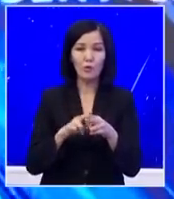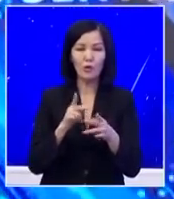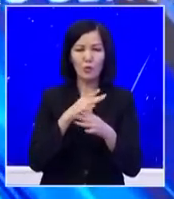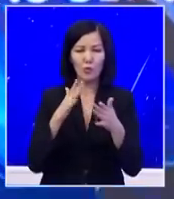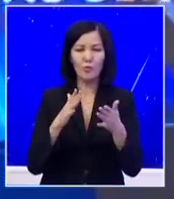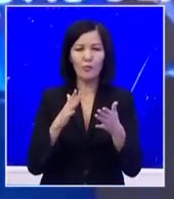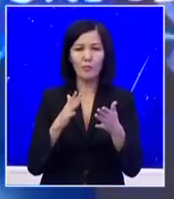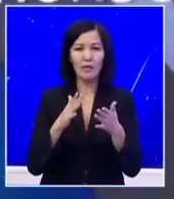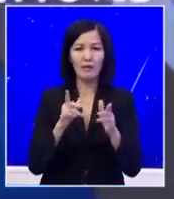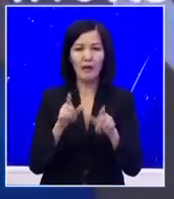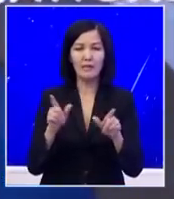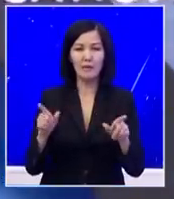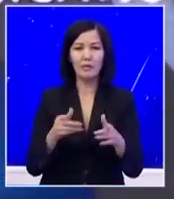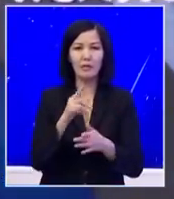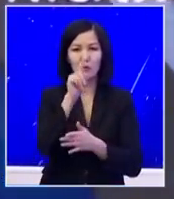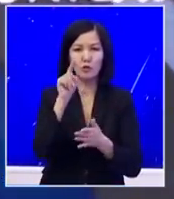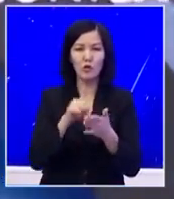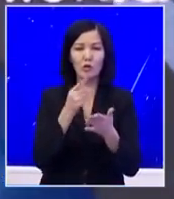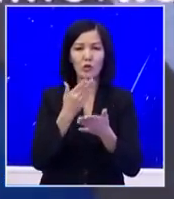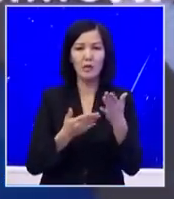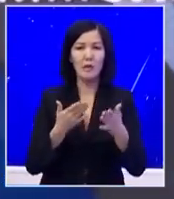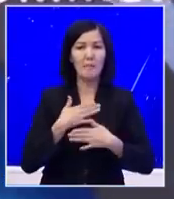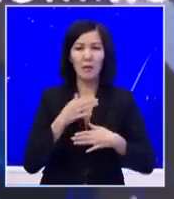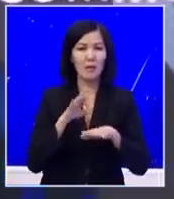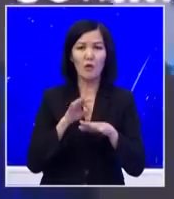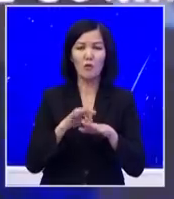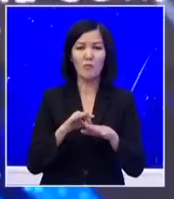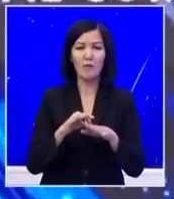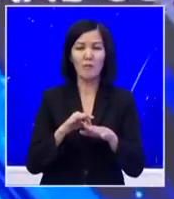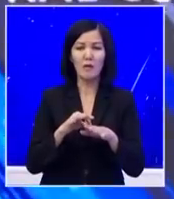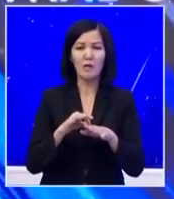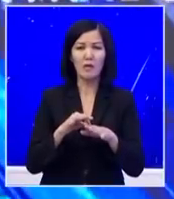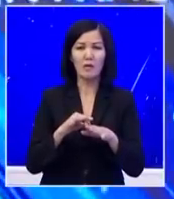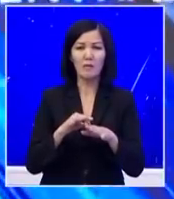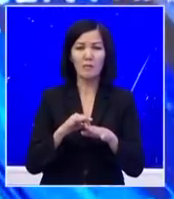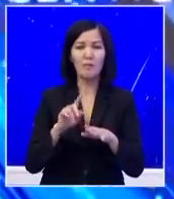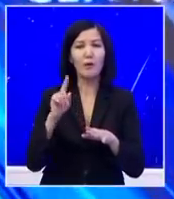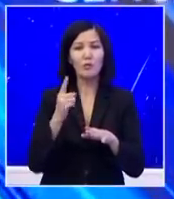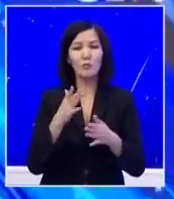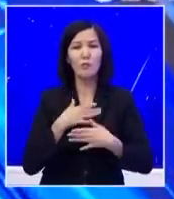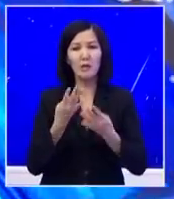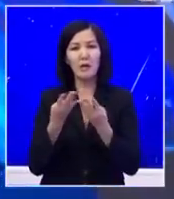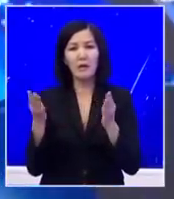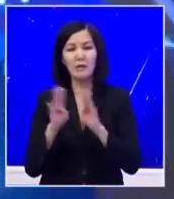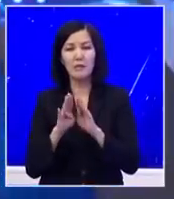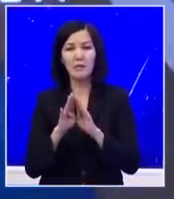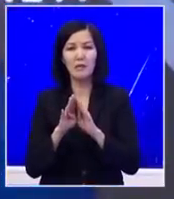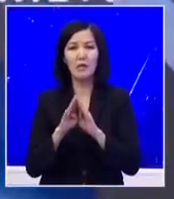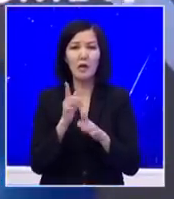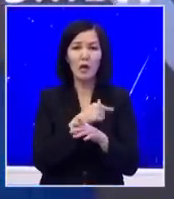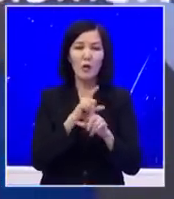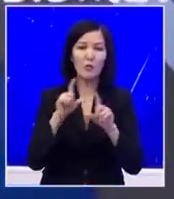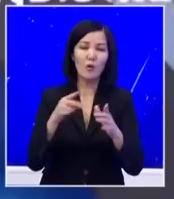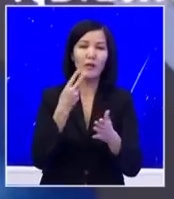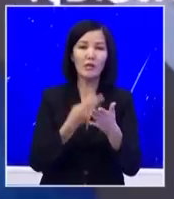жағдайда осы азаматтардан сұрақтар түсіп жатыр, мен ауырмаймын, ешқандай симптомдарым жоқ, неге мені карантин немесе ауруханаға